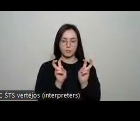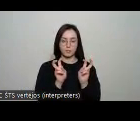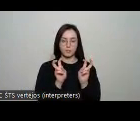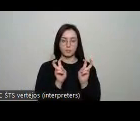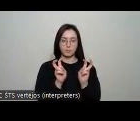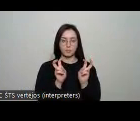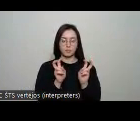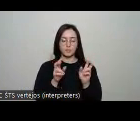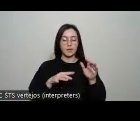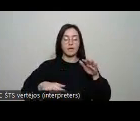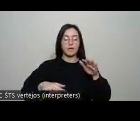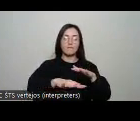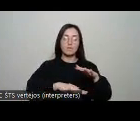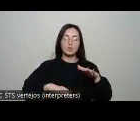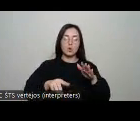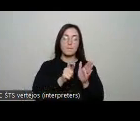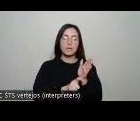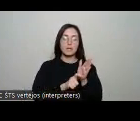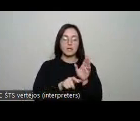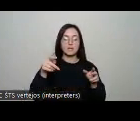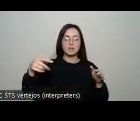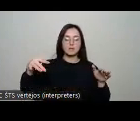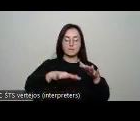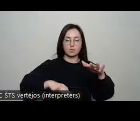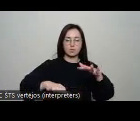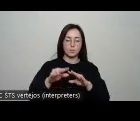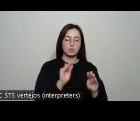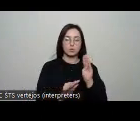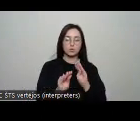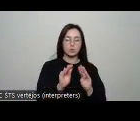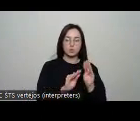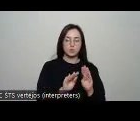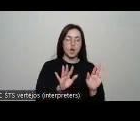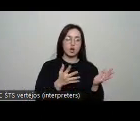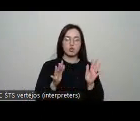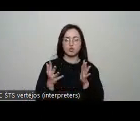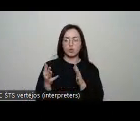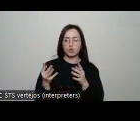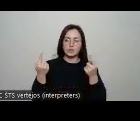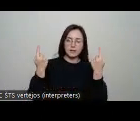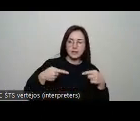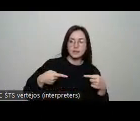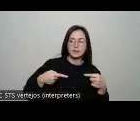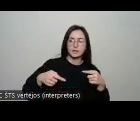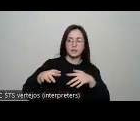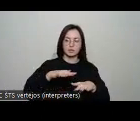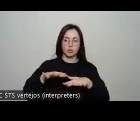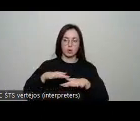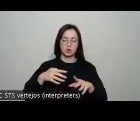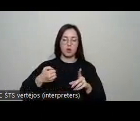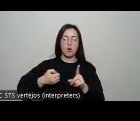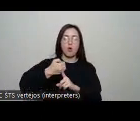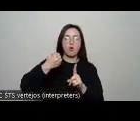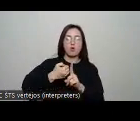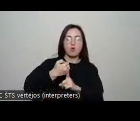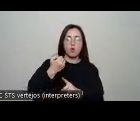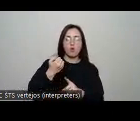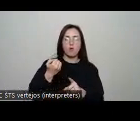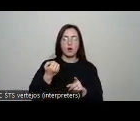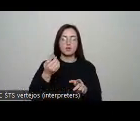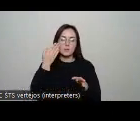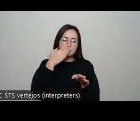Pilietinės visuomenės susikūrimas, kažkokios tai krizinės situacijos, kova su korupcija, o šiuo metu